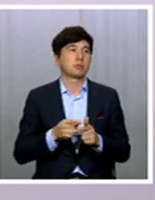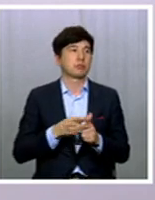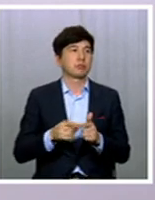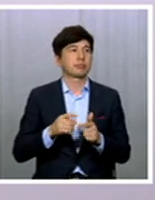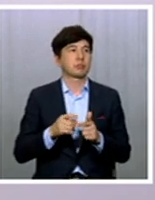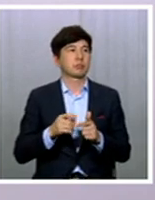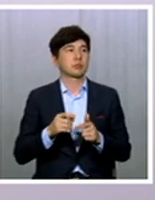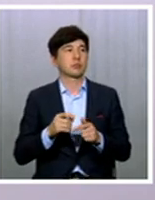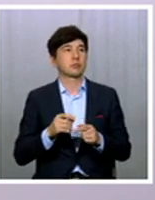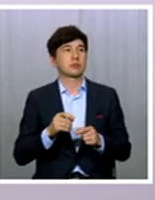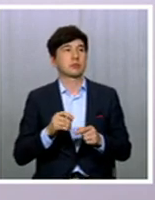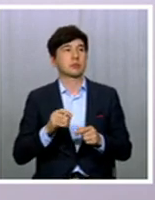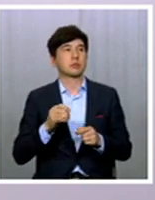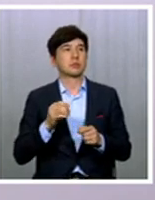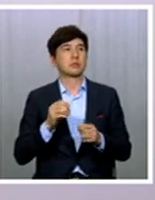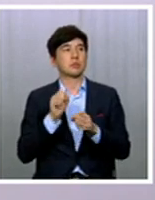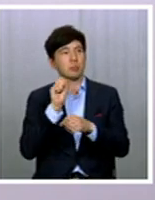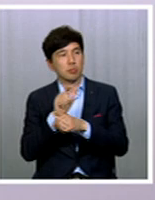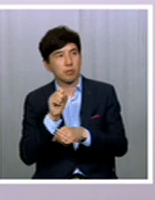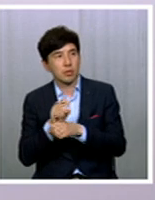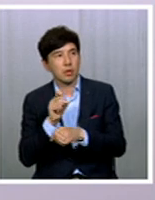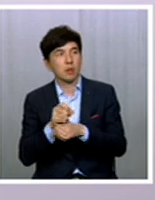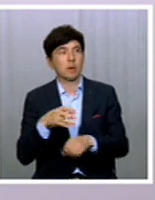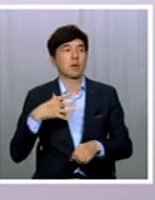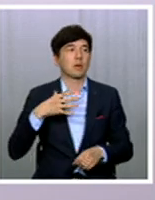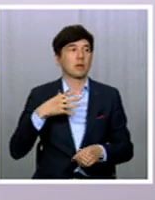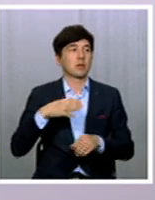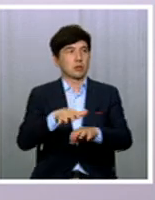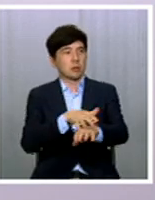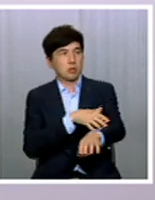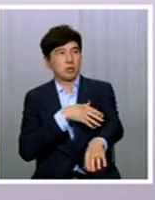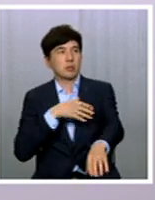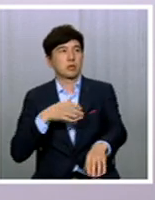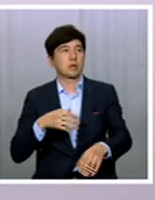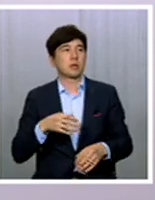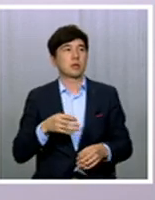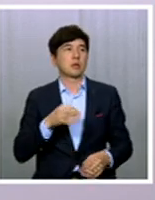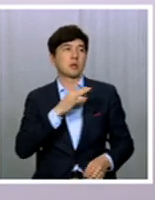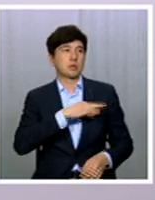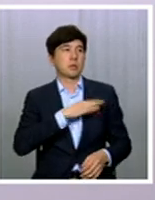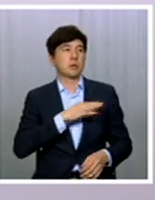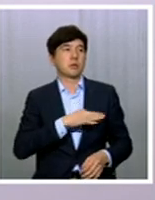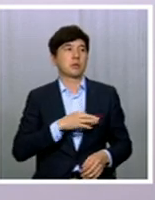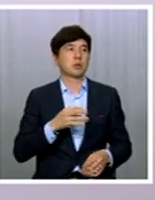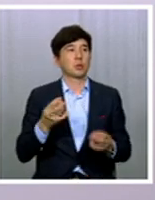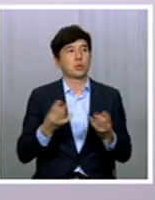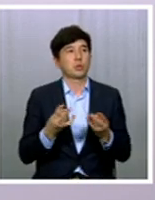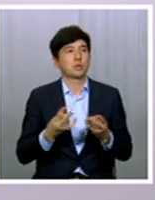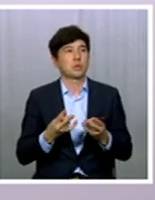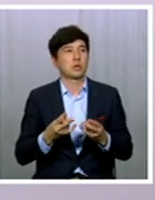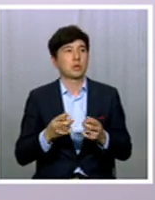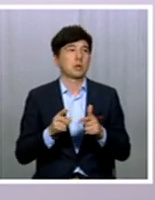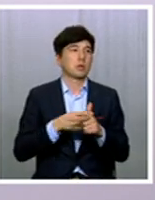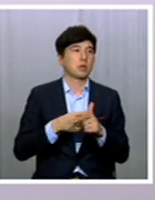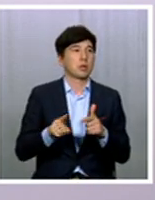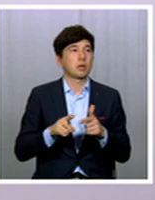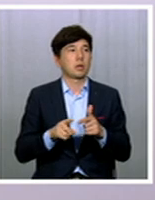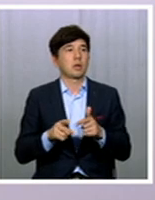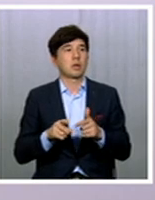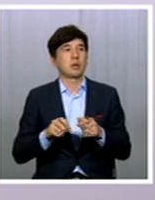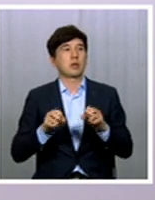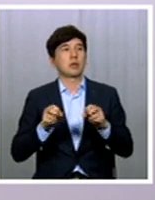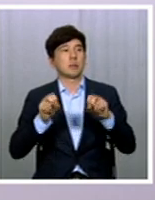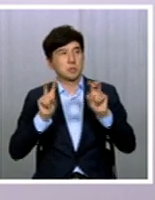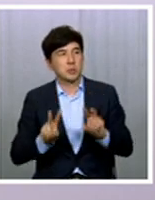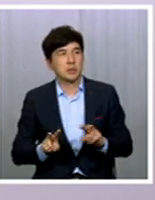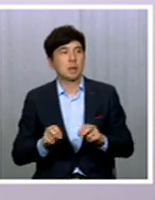нысандар тапсырысқа берілген кезде белгілі бір ұзақ мерзімді қолдануды қажет етеді. Немесе арнайы келісім шарттары арқылы ұзақ мерзімге